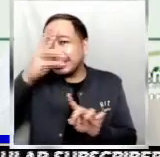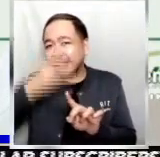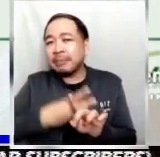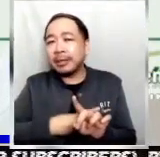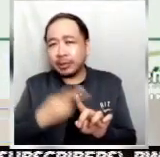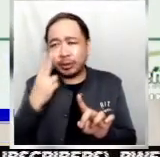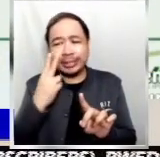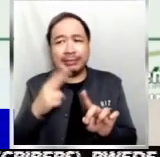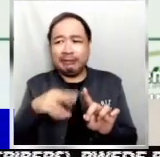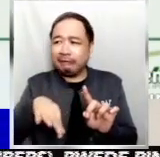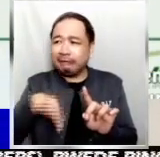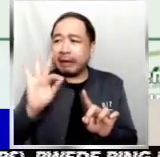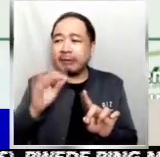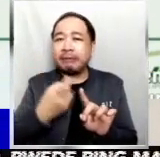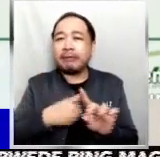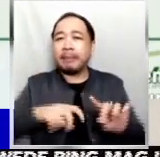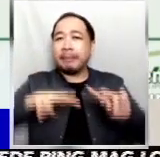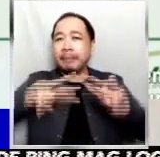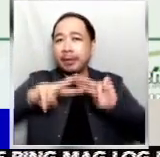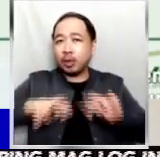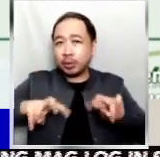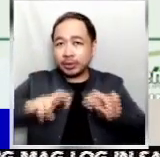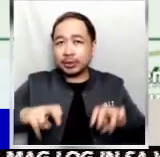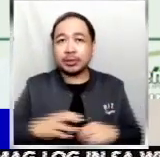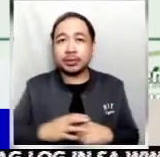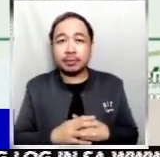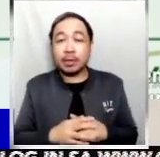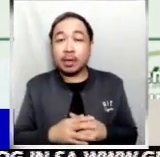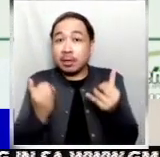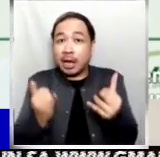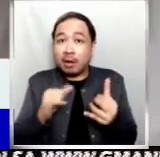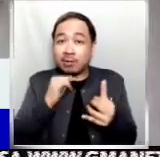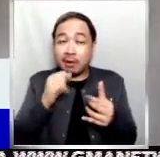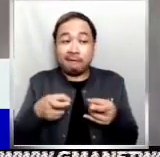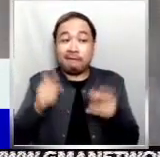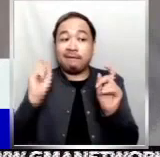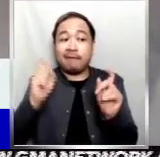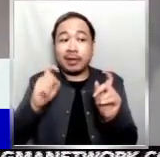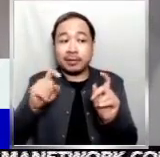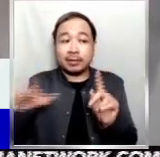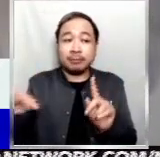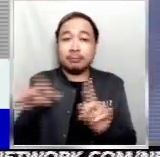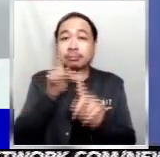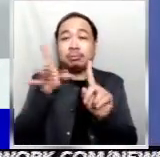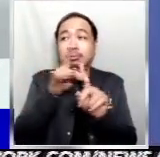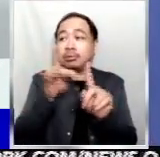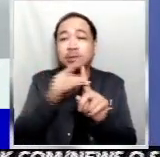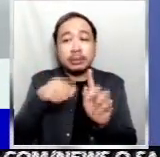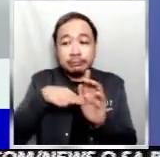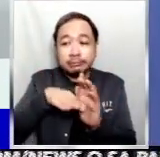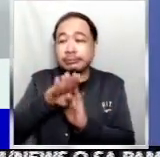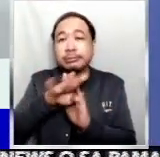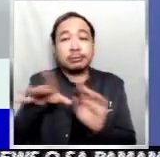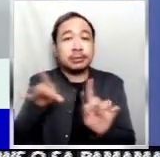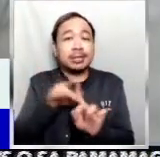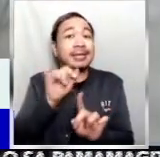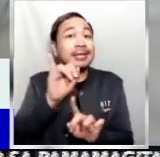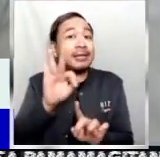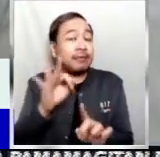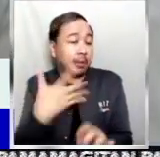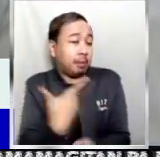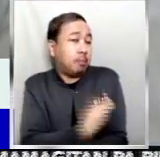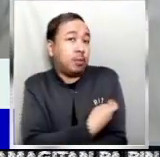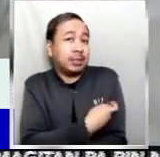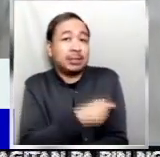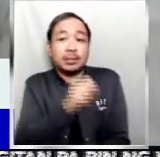naman biglang tumataas yung number of people getting breakthrough infections dito po sa Sinovac. Ibig sabihin, at this time,